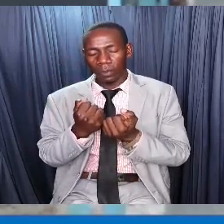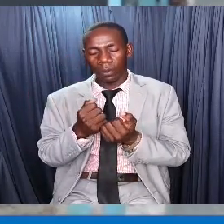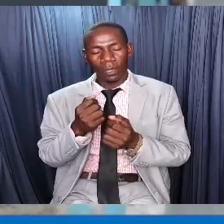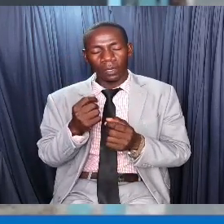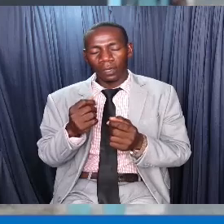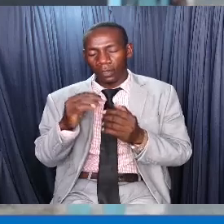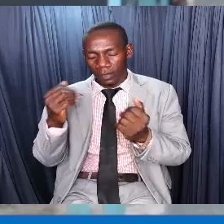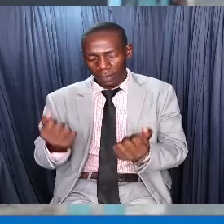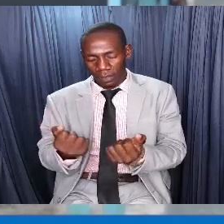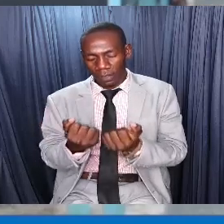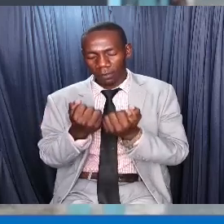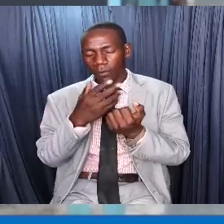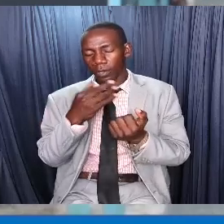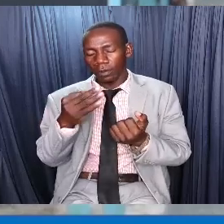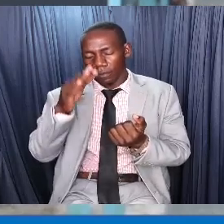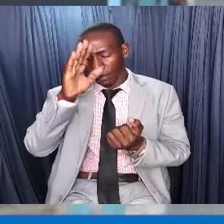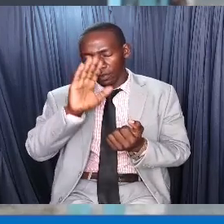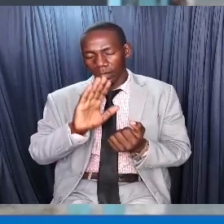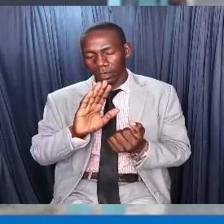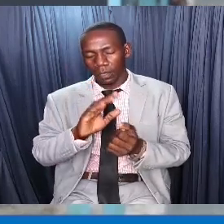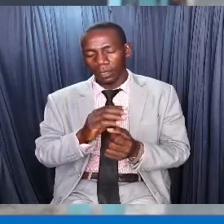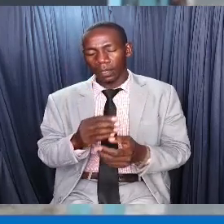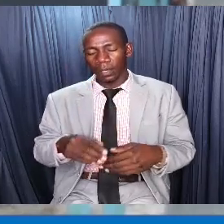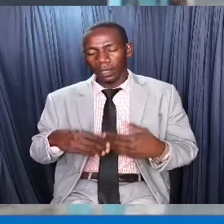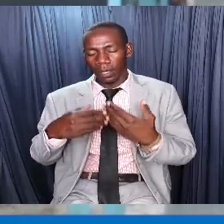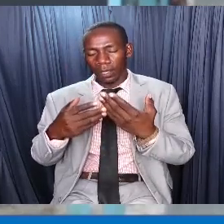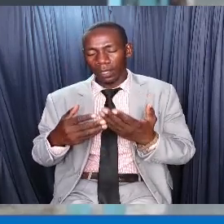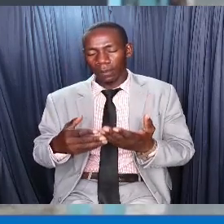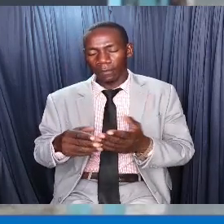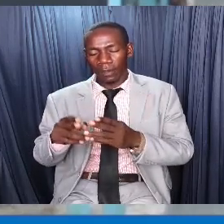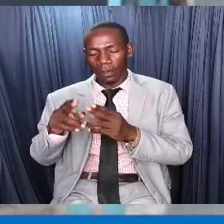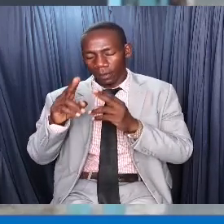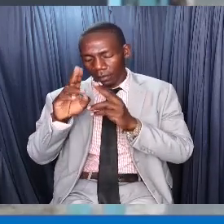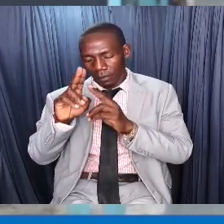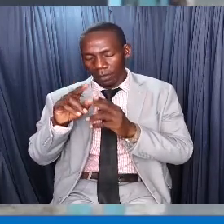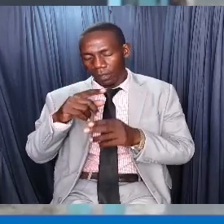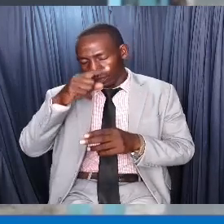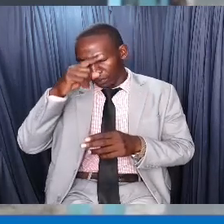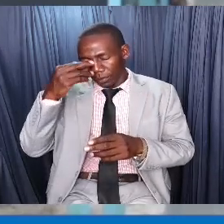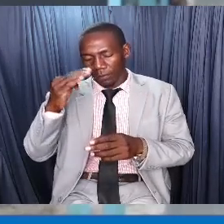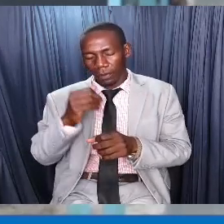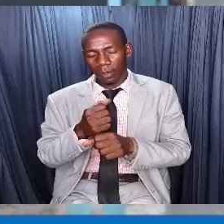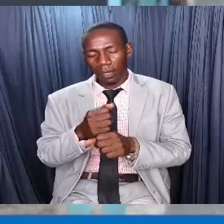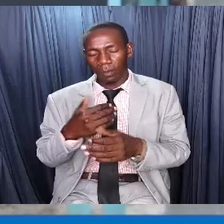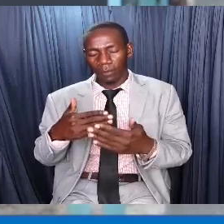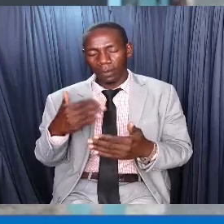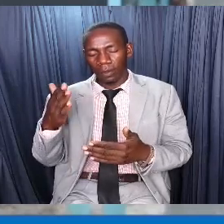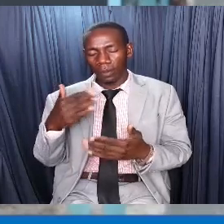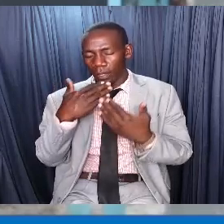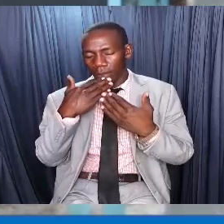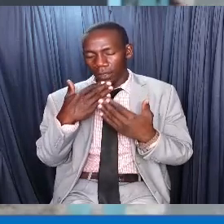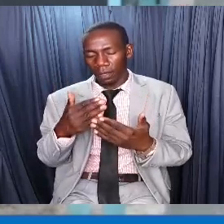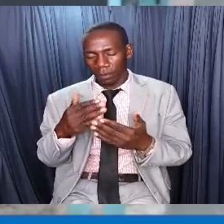Bwana, umwokoe na kila neno lisilofaa. Uzidishe Bwana hekima na maarifa kwa ajili ya kazi iliyo mbele yake Bwana.